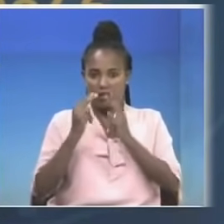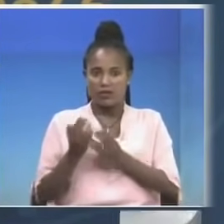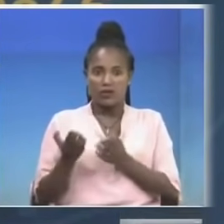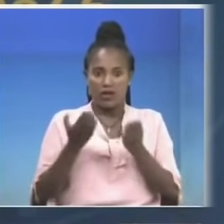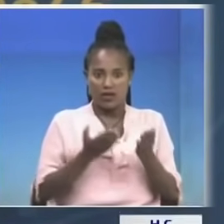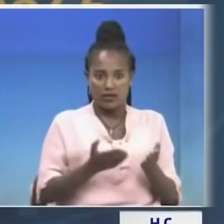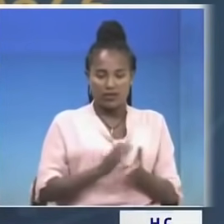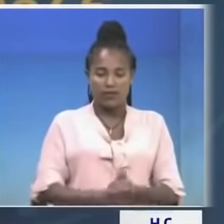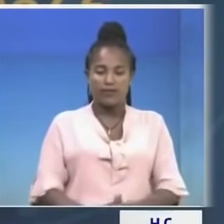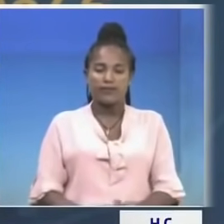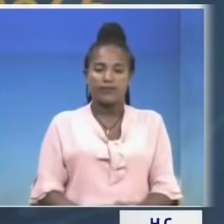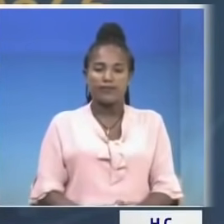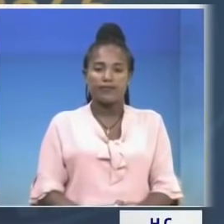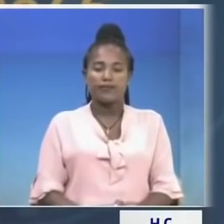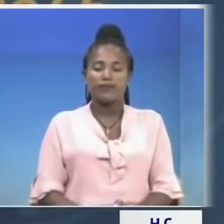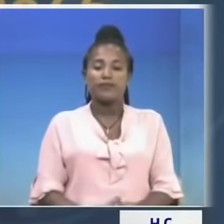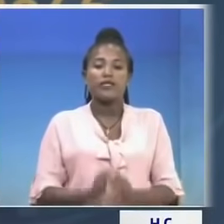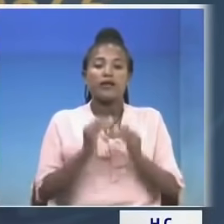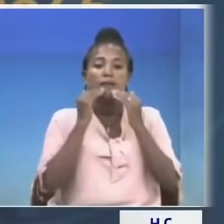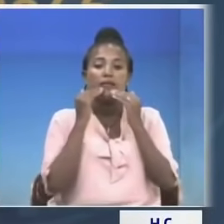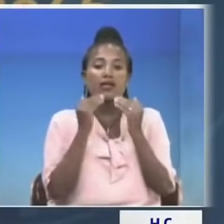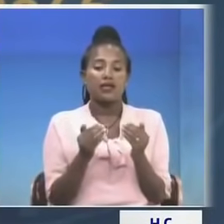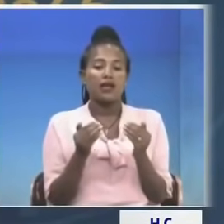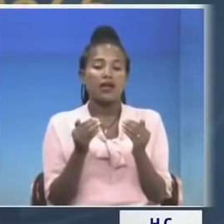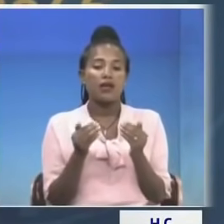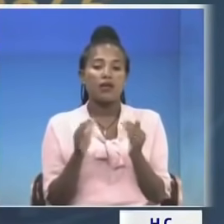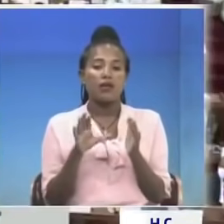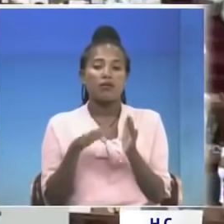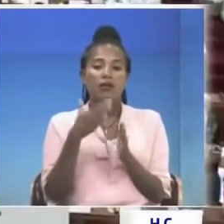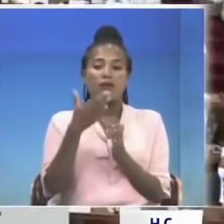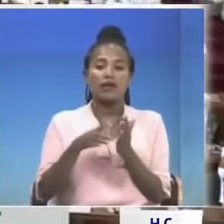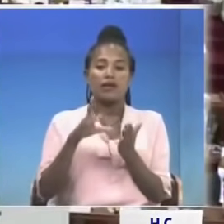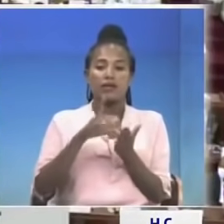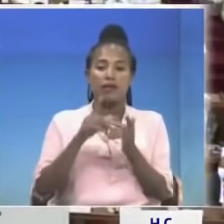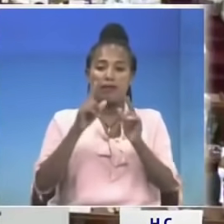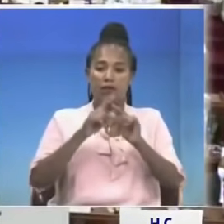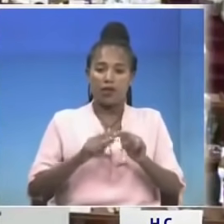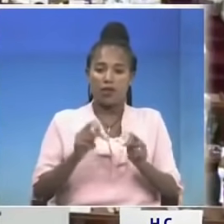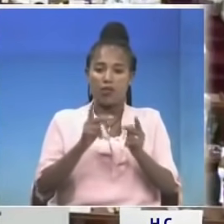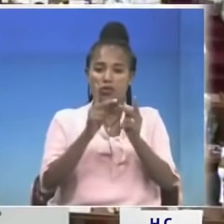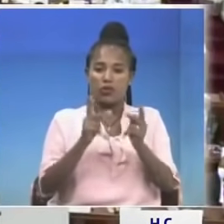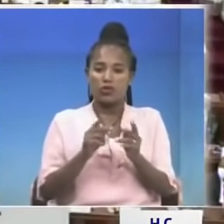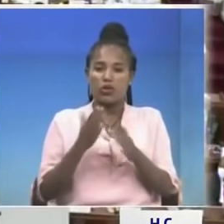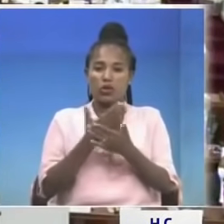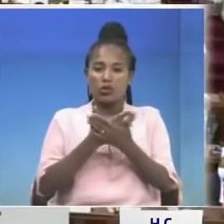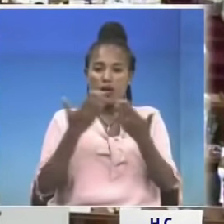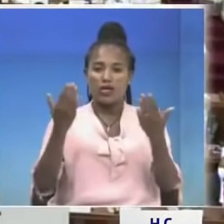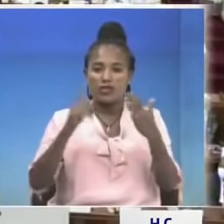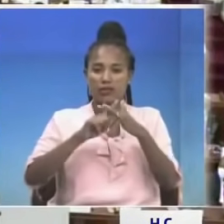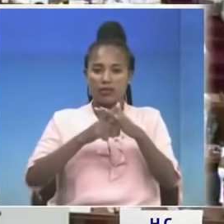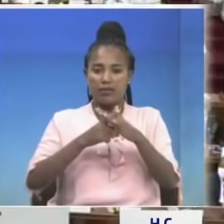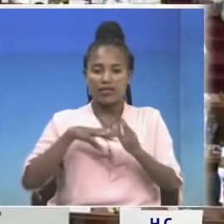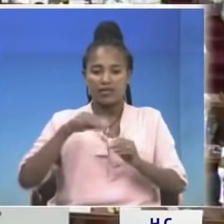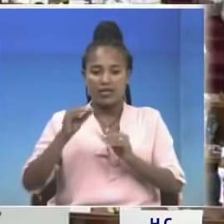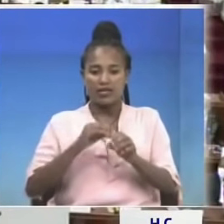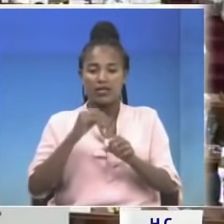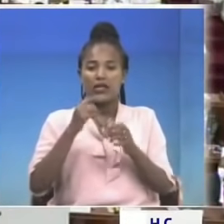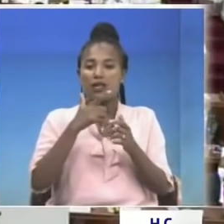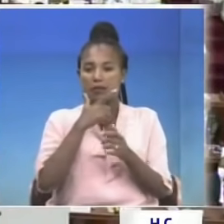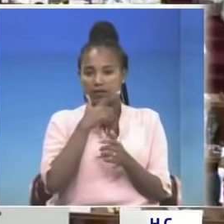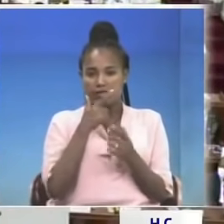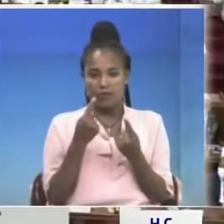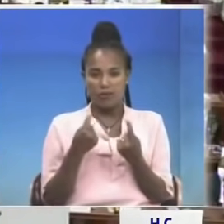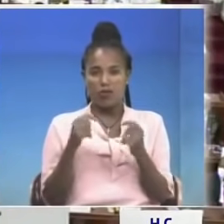አድርስ። አመሰግናለሁ። እንግዲህ በባህር ዳር ከተማ በተለያዩ አካባቢዎች ከተዋት ጀምሮ ተንቀሳቅሰን ለመታዘብ